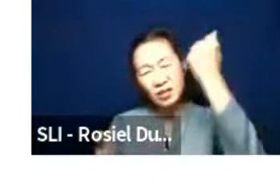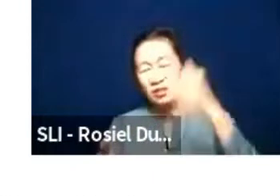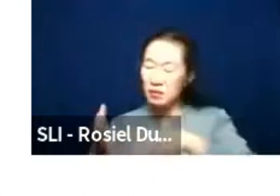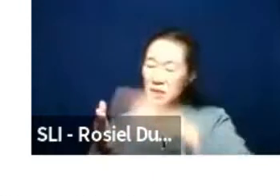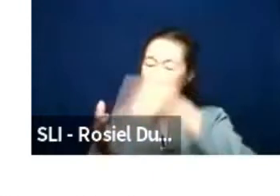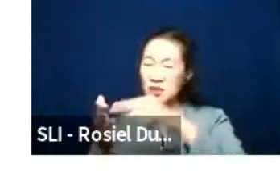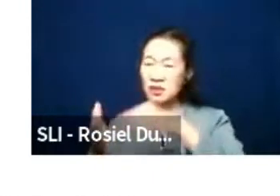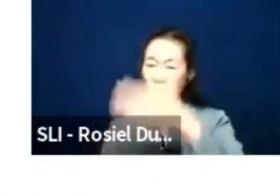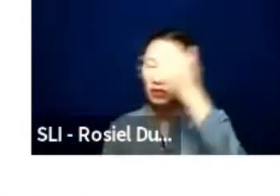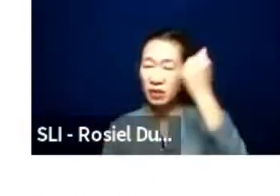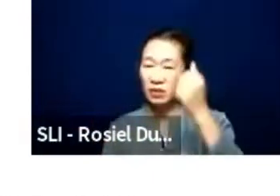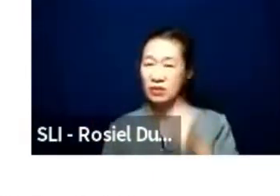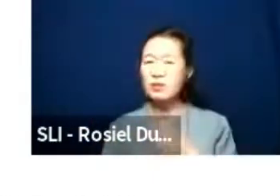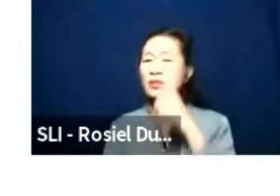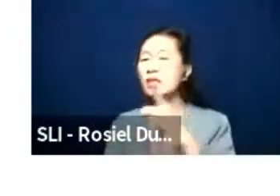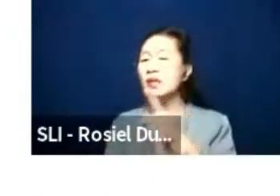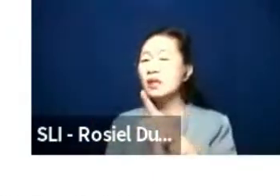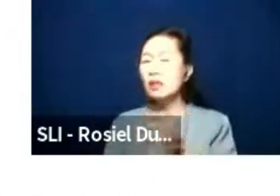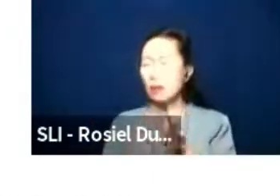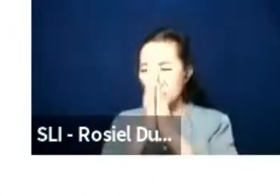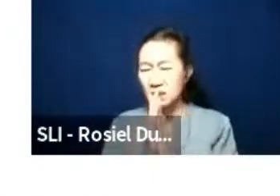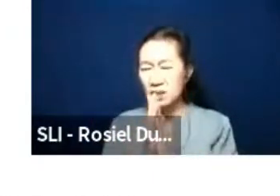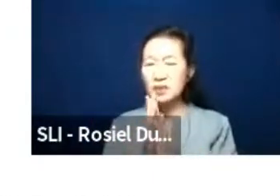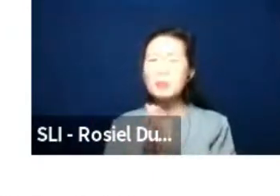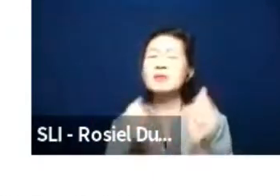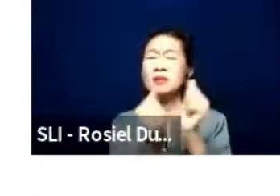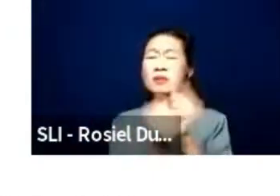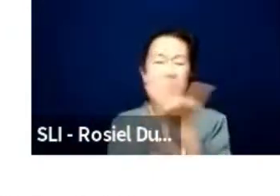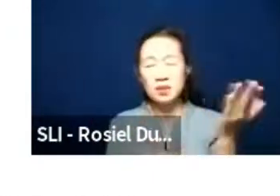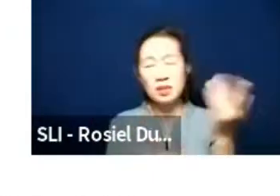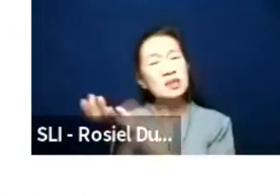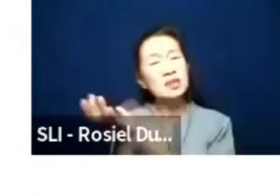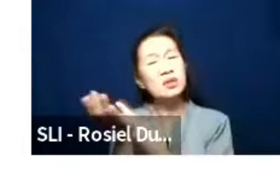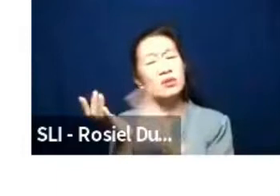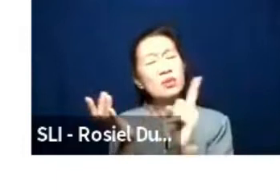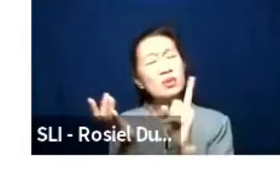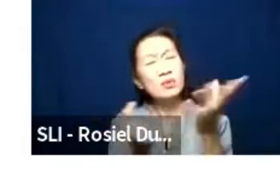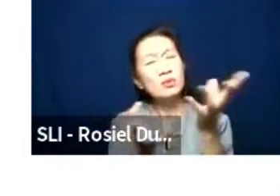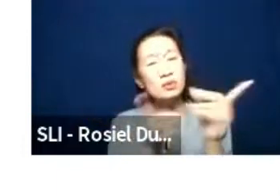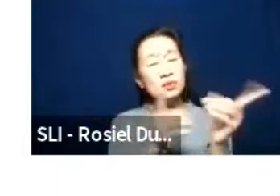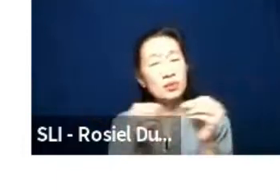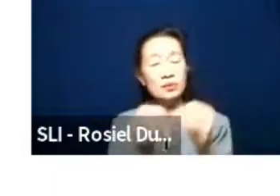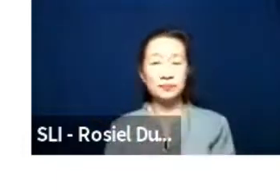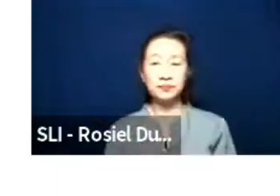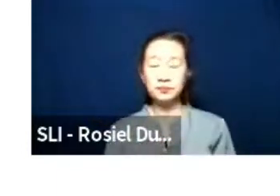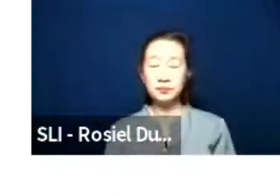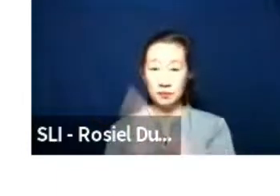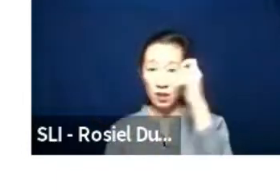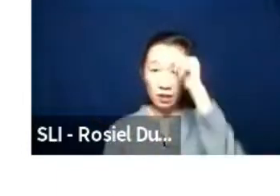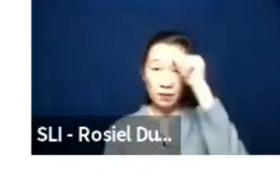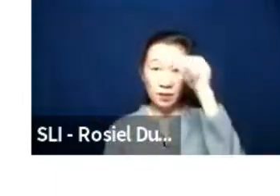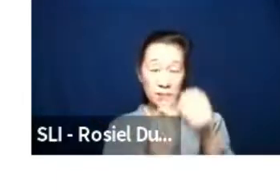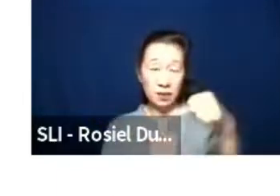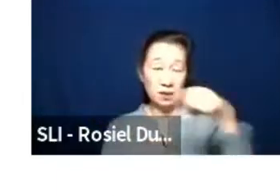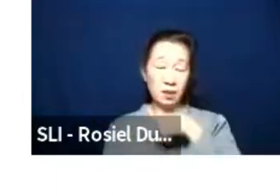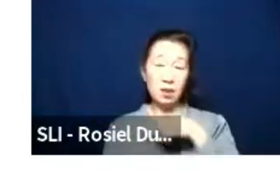Sometimes we forget to really ask them and involve them in the discussion of what they really want to do. Because tandaan po natin, no,